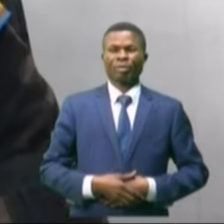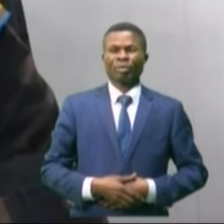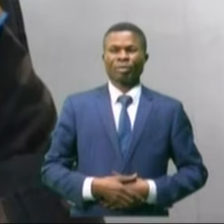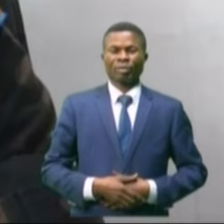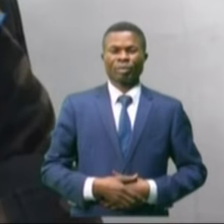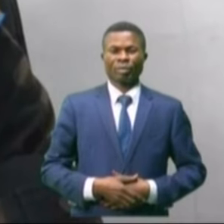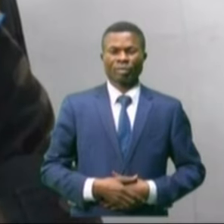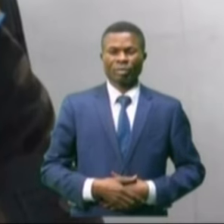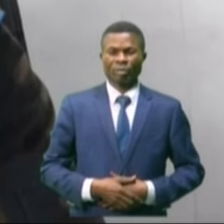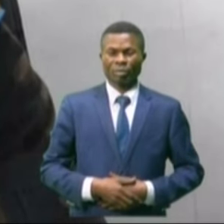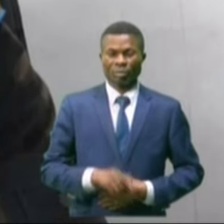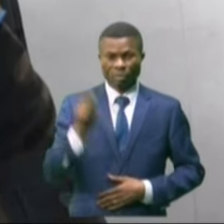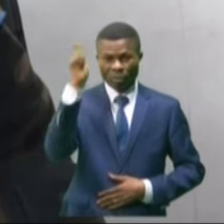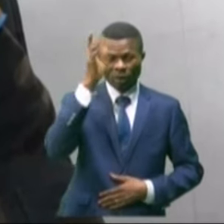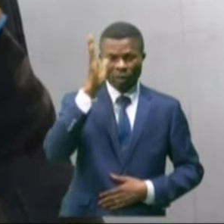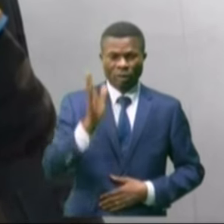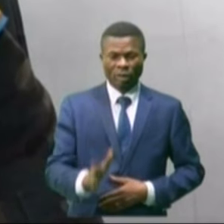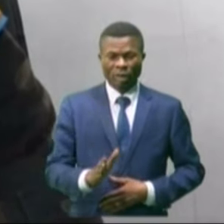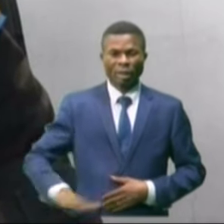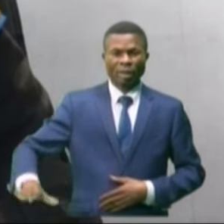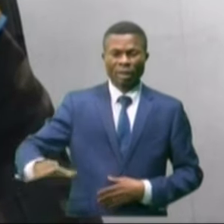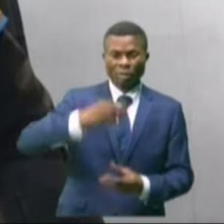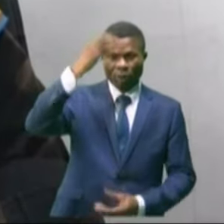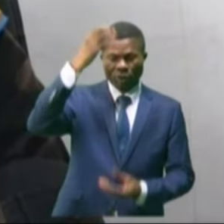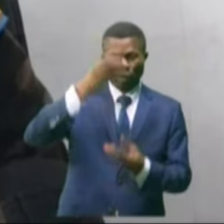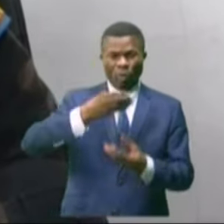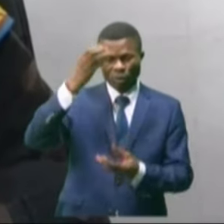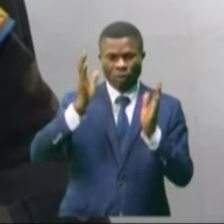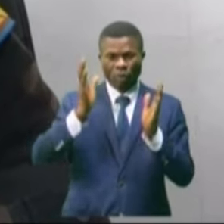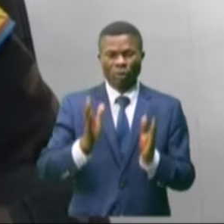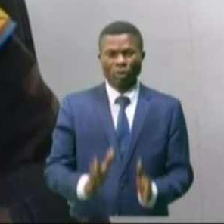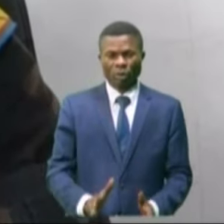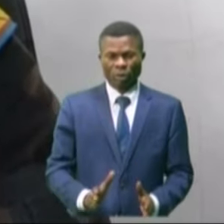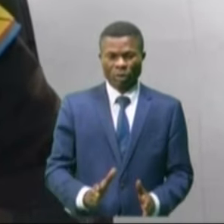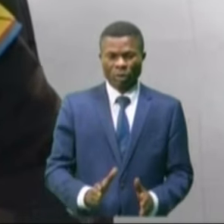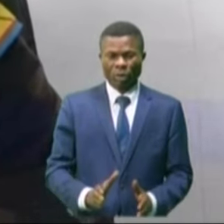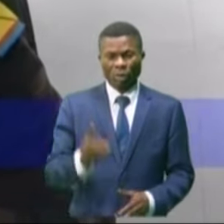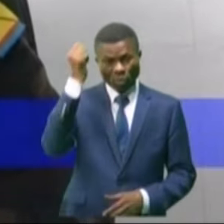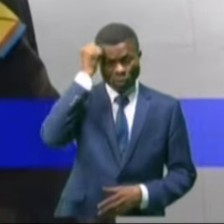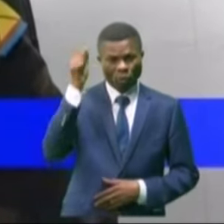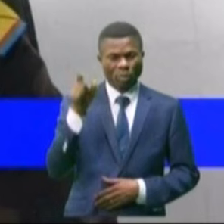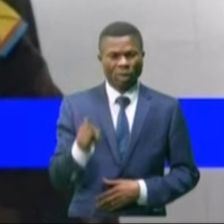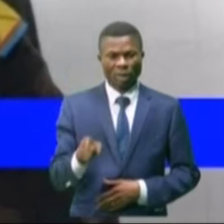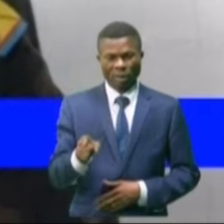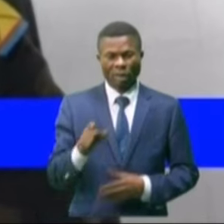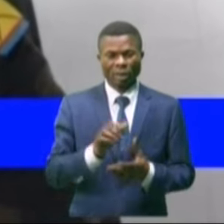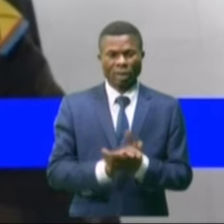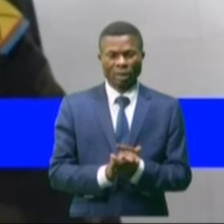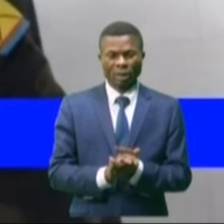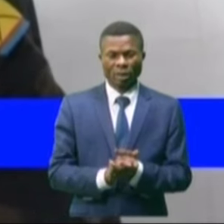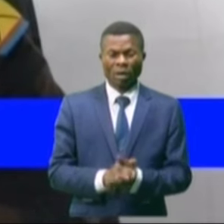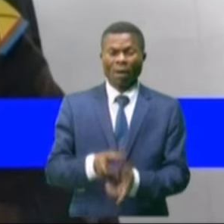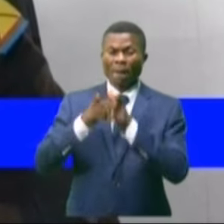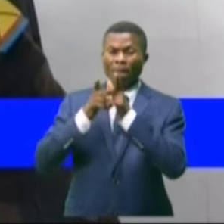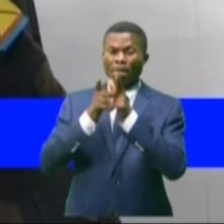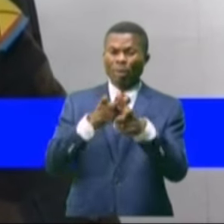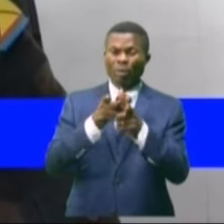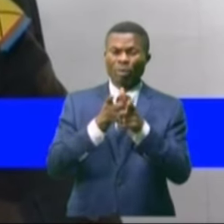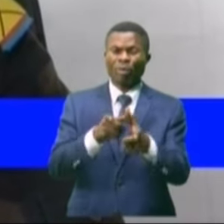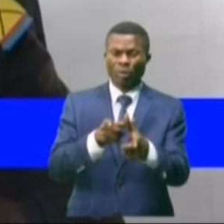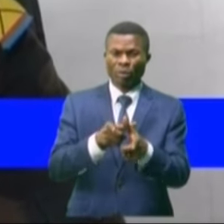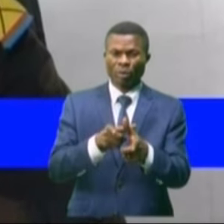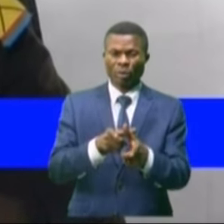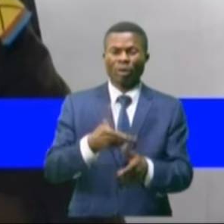Les terroristes du Rwanda Defense Force ont lancé des attaques